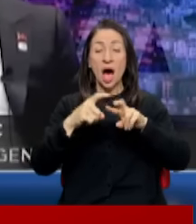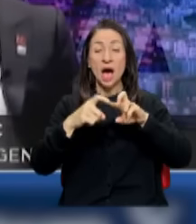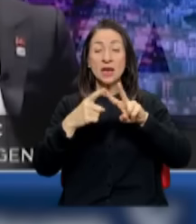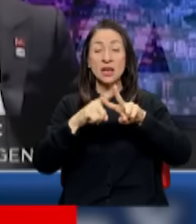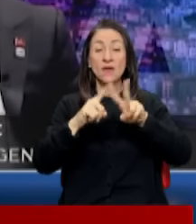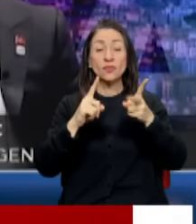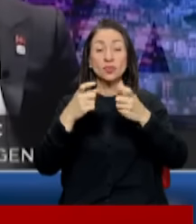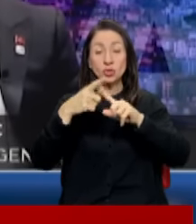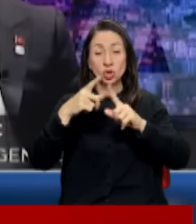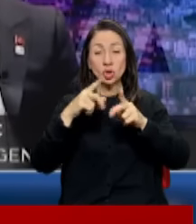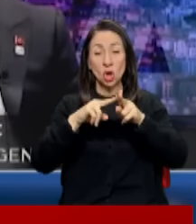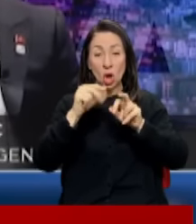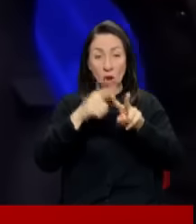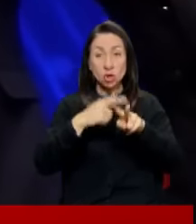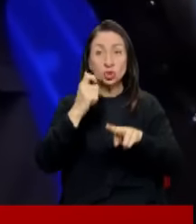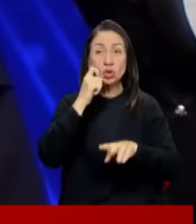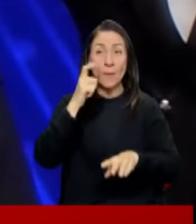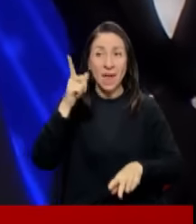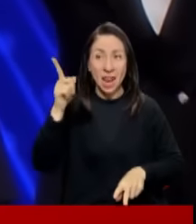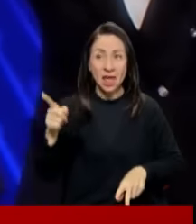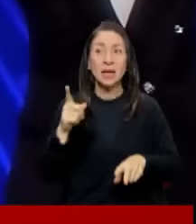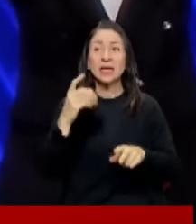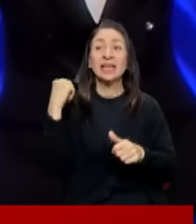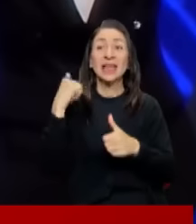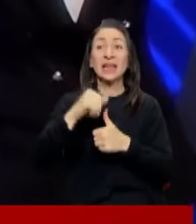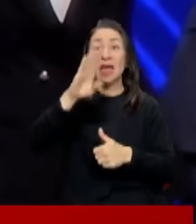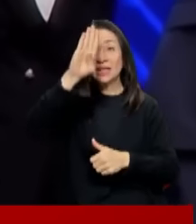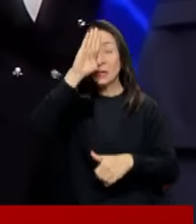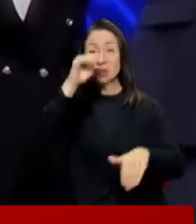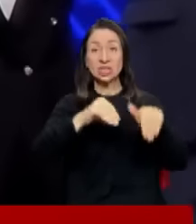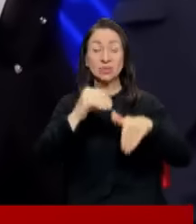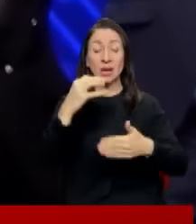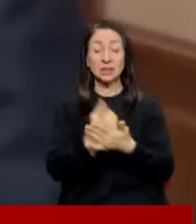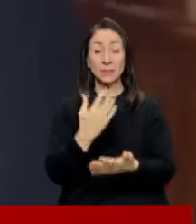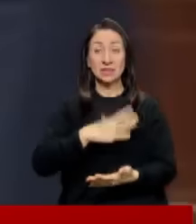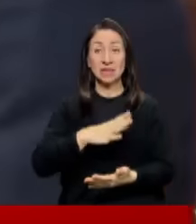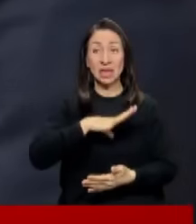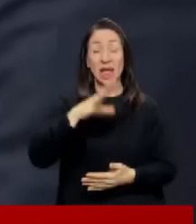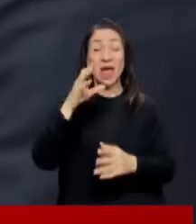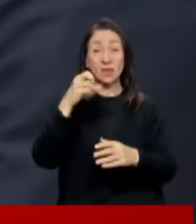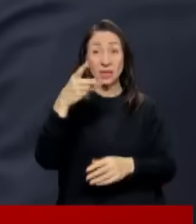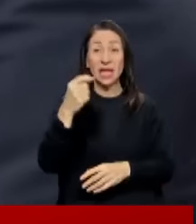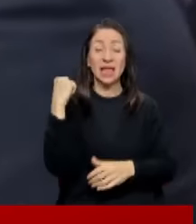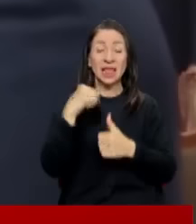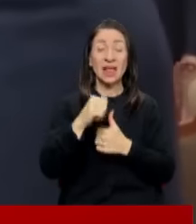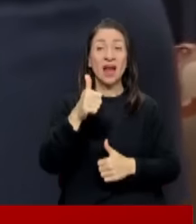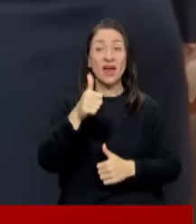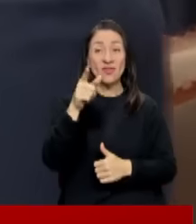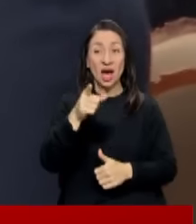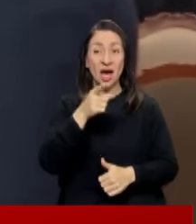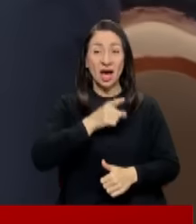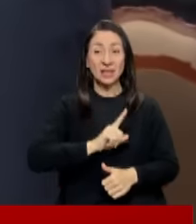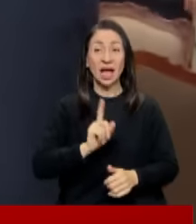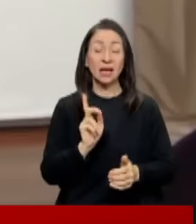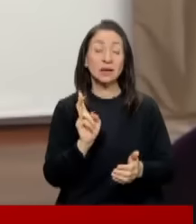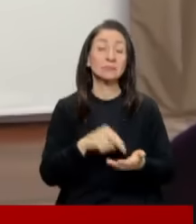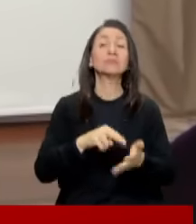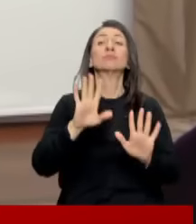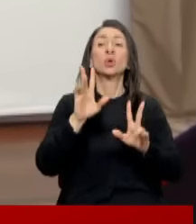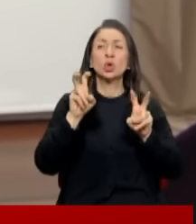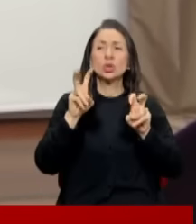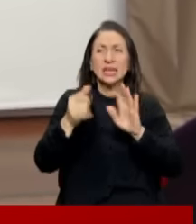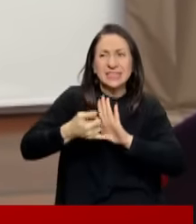olabilir, Sultanbeyli olabilir. Yeniden İstanbul diyerek seçim kazanmak isteyen Erdoğan, yeniden Refah Partisi'ni aday çıkarmama